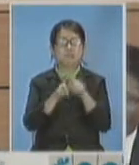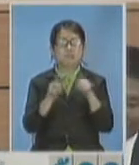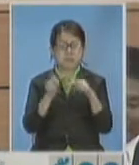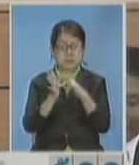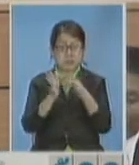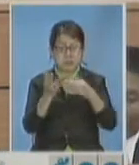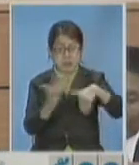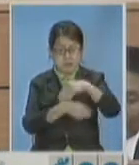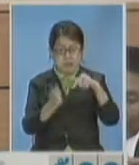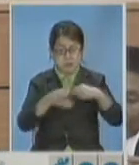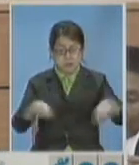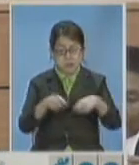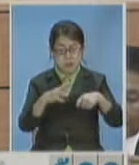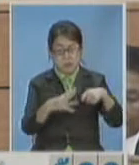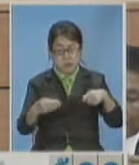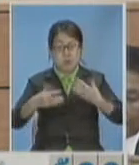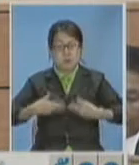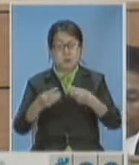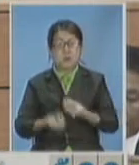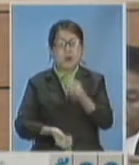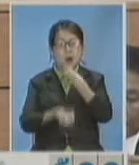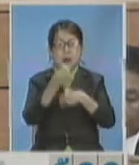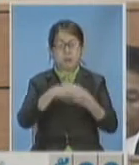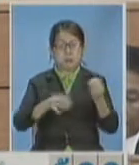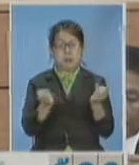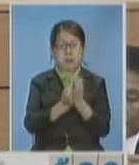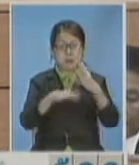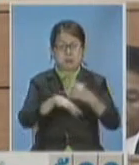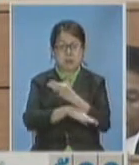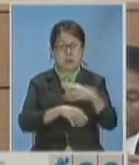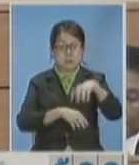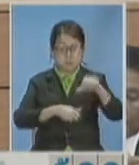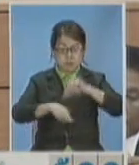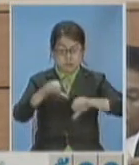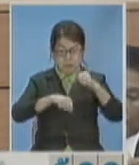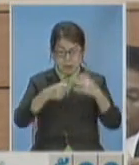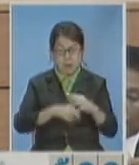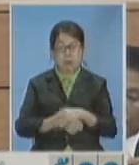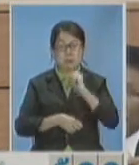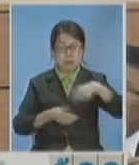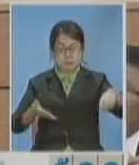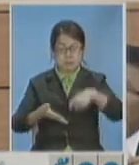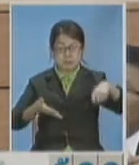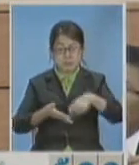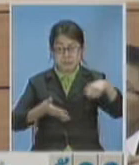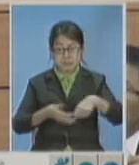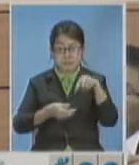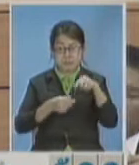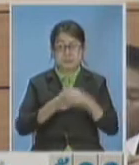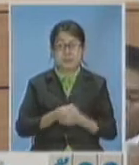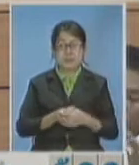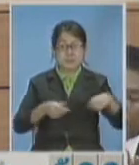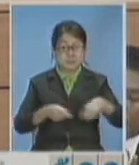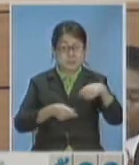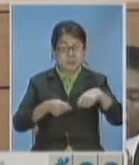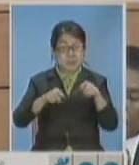งเช่นเดียวกันกรมวิทยาศาสตร์บริการได้เขียนบอกว่าตะหลิวไนลอนที่ใช้กับกระ